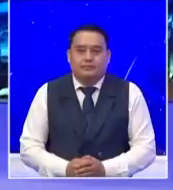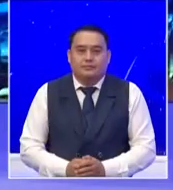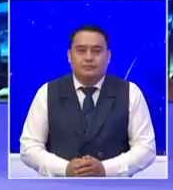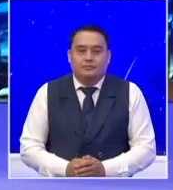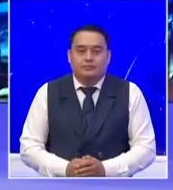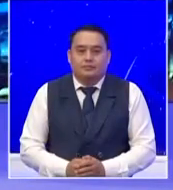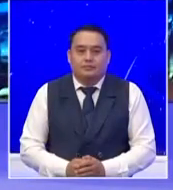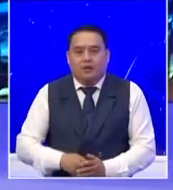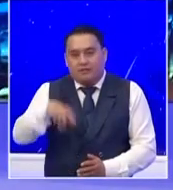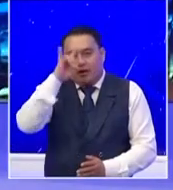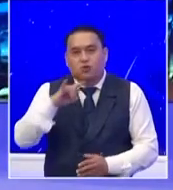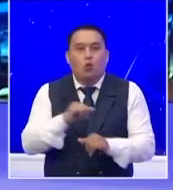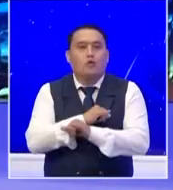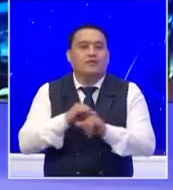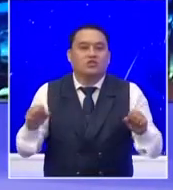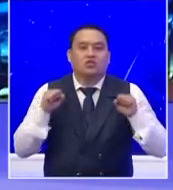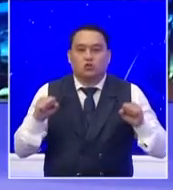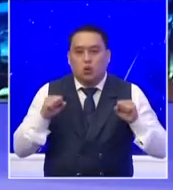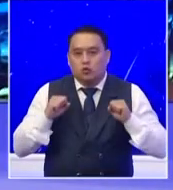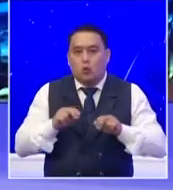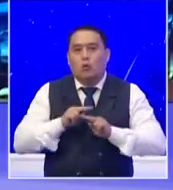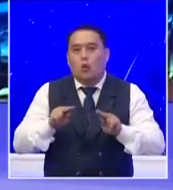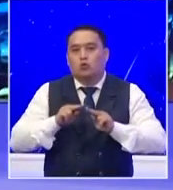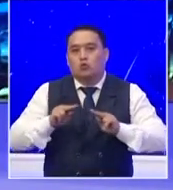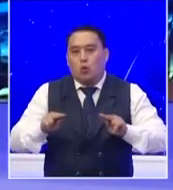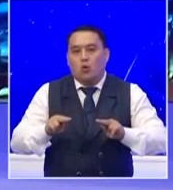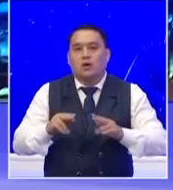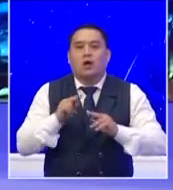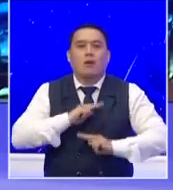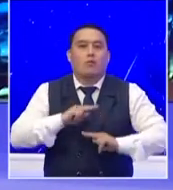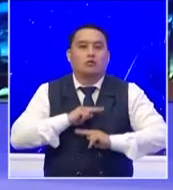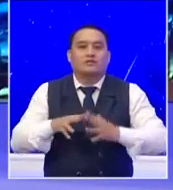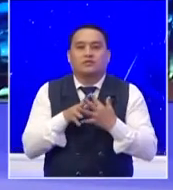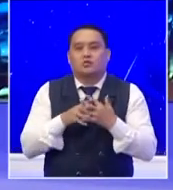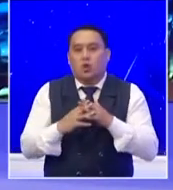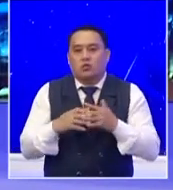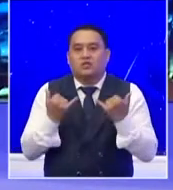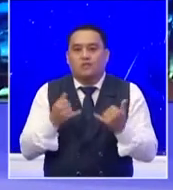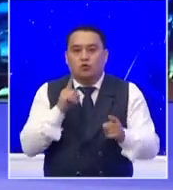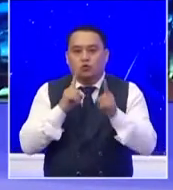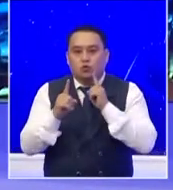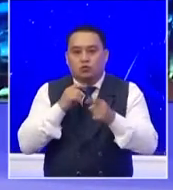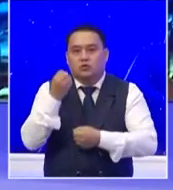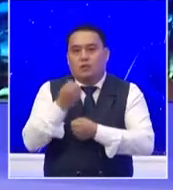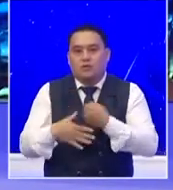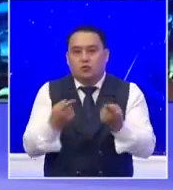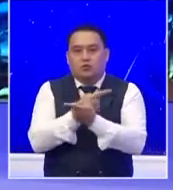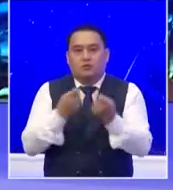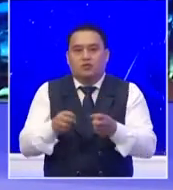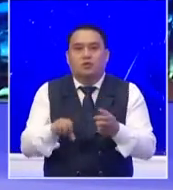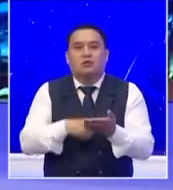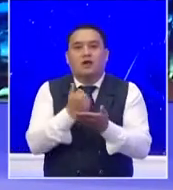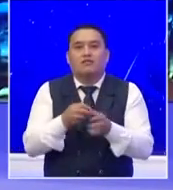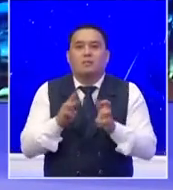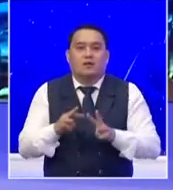А теперь о спорте. В Казахстане увеличат число инструкторов по спорту для работы с сельчанами. Об этом на брифинге в службе центральных коммуникаций